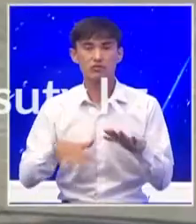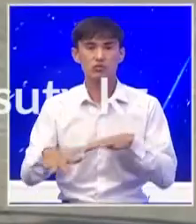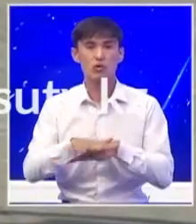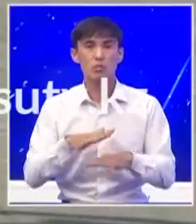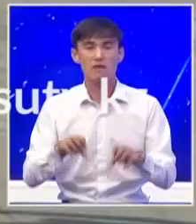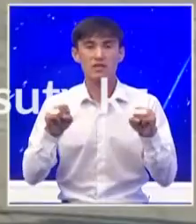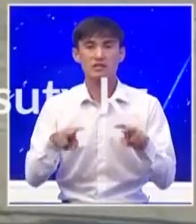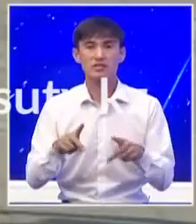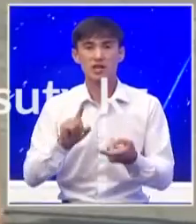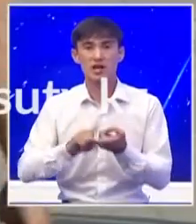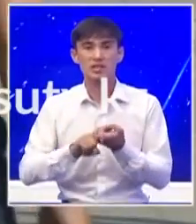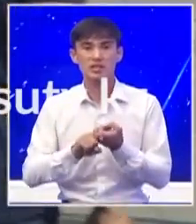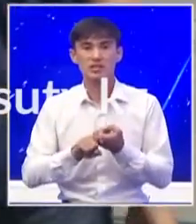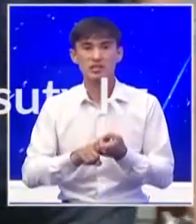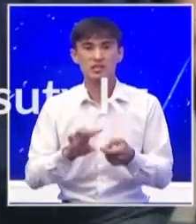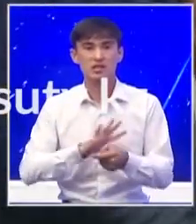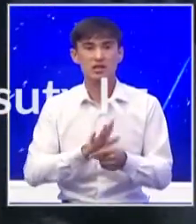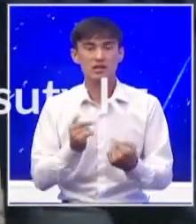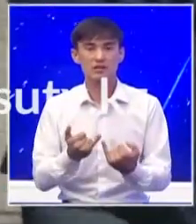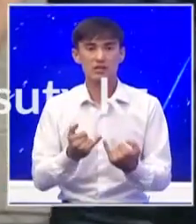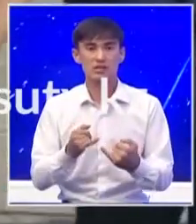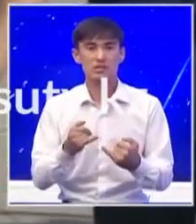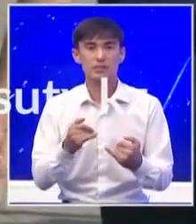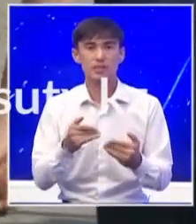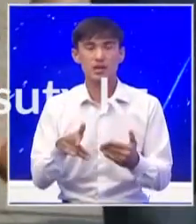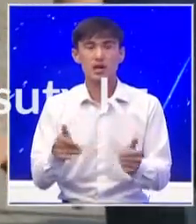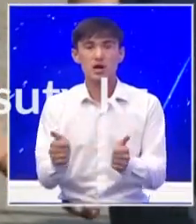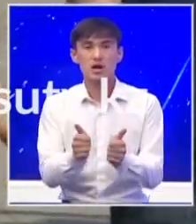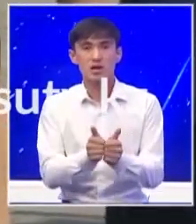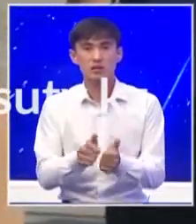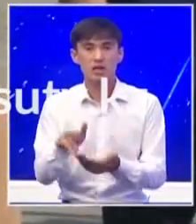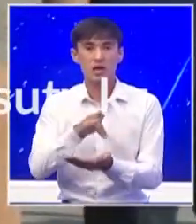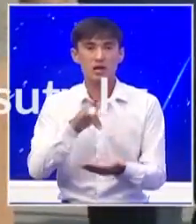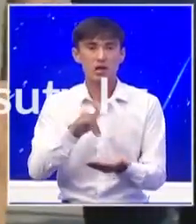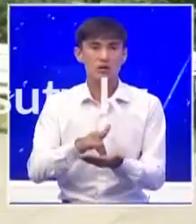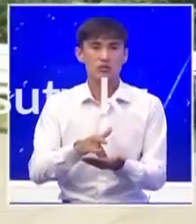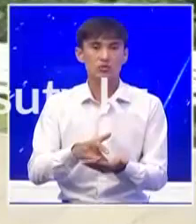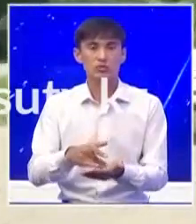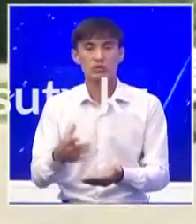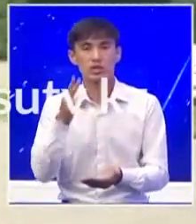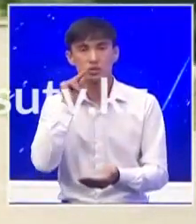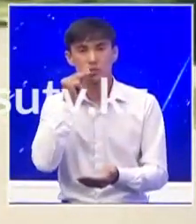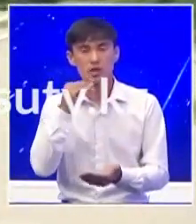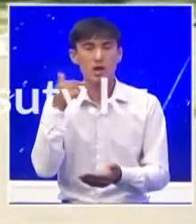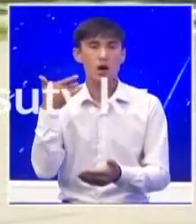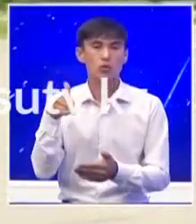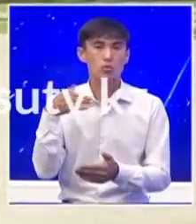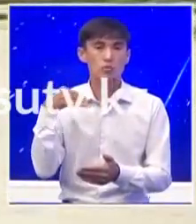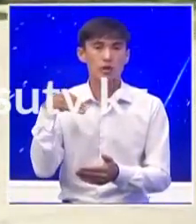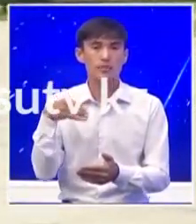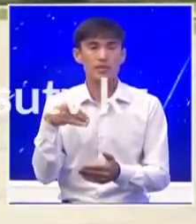риска заражения коварным недугом ряд таких городов, как Нур-Султан, Шымкент и Актобе. А согласно матрице